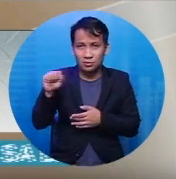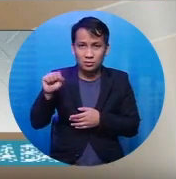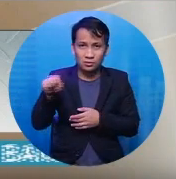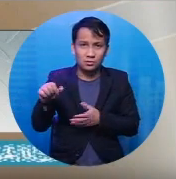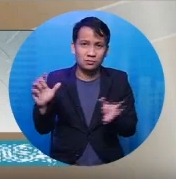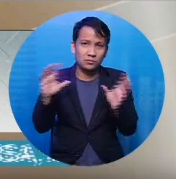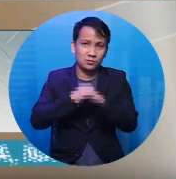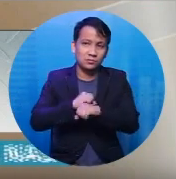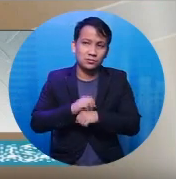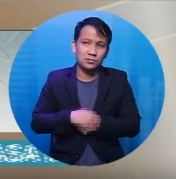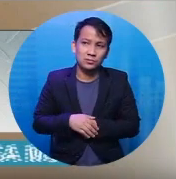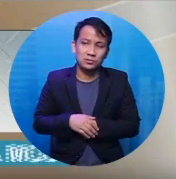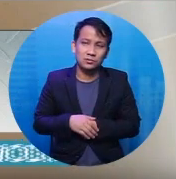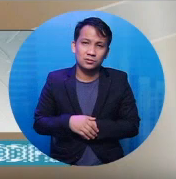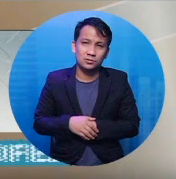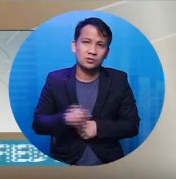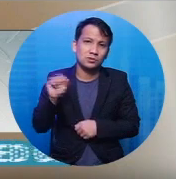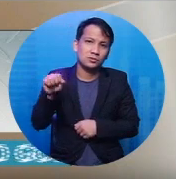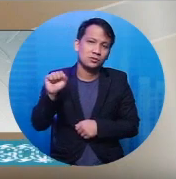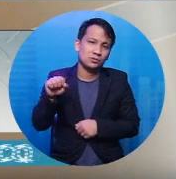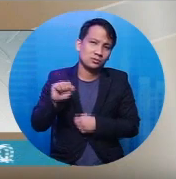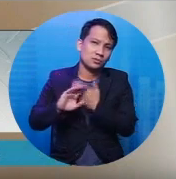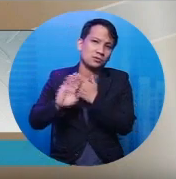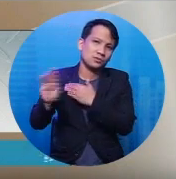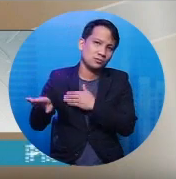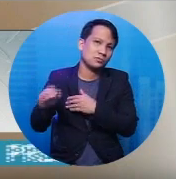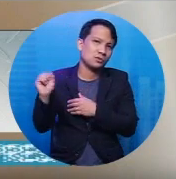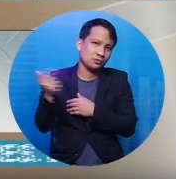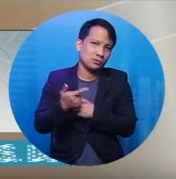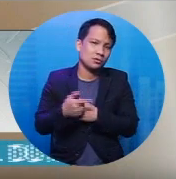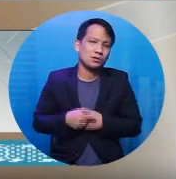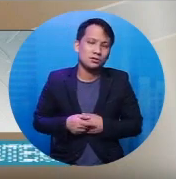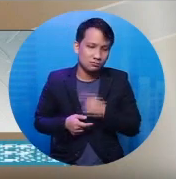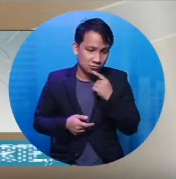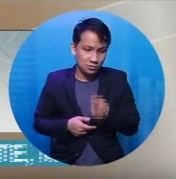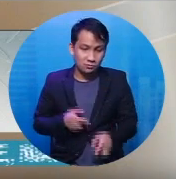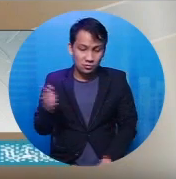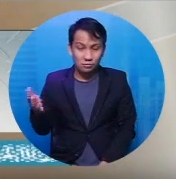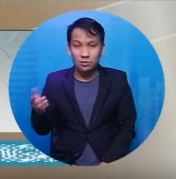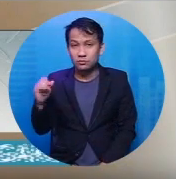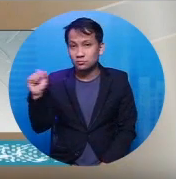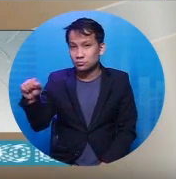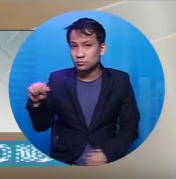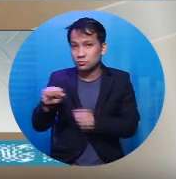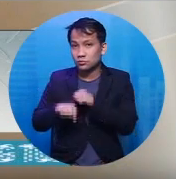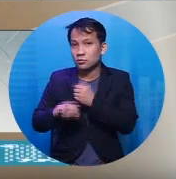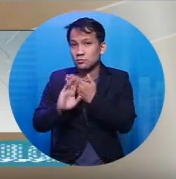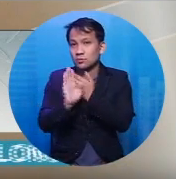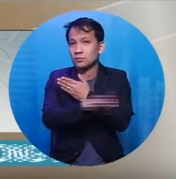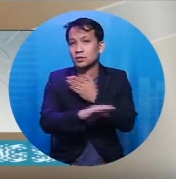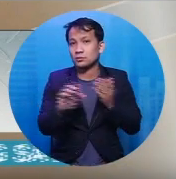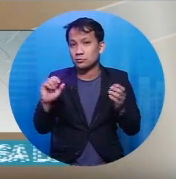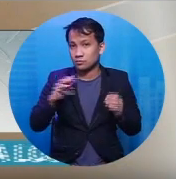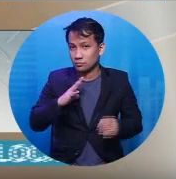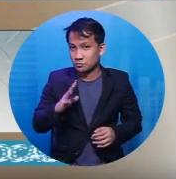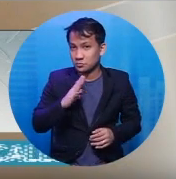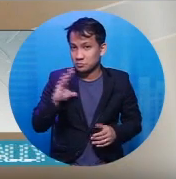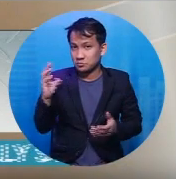para matapos na tayo. Idol. Okay. So, ma'am, ibabalik na lahat-lahat. Okay na sa